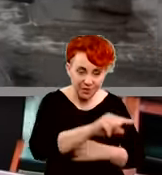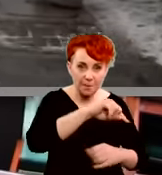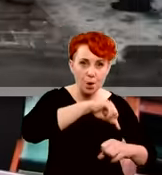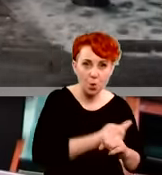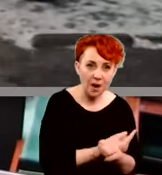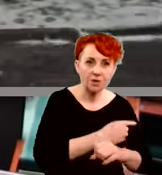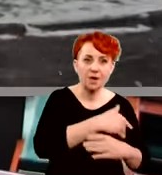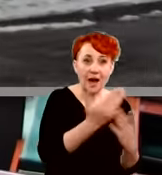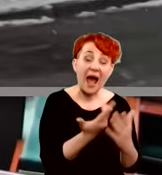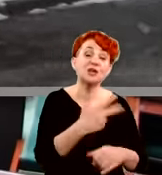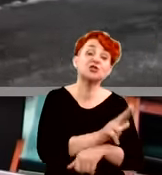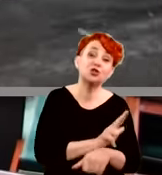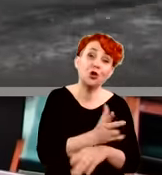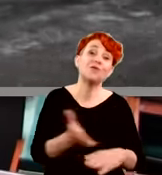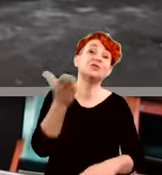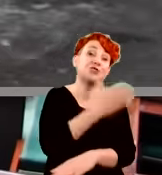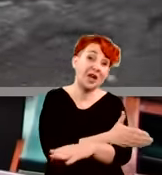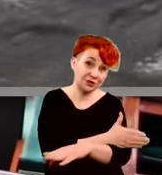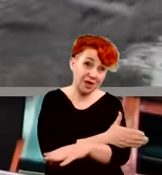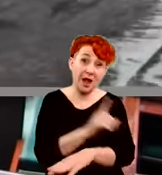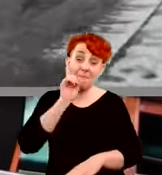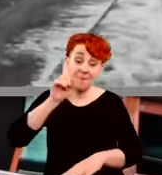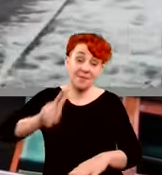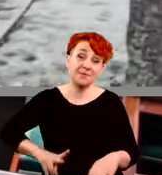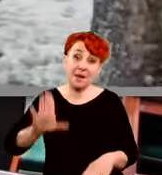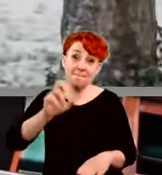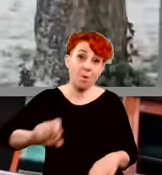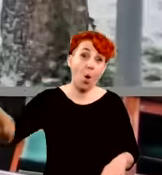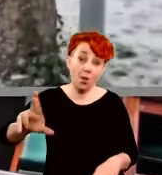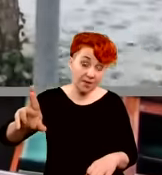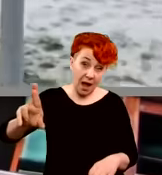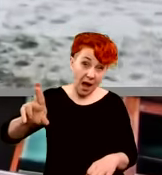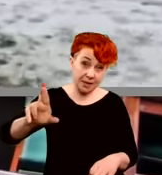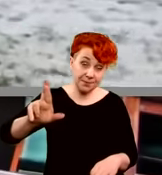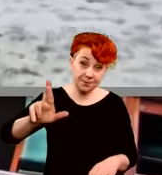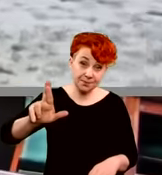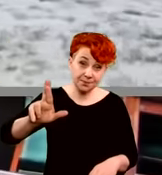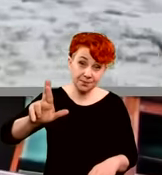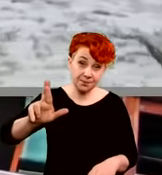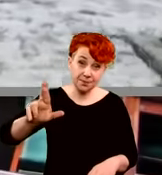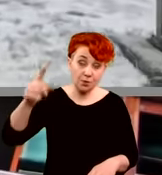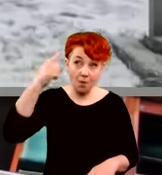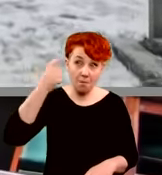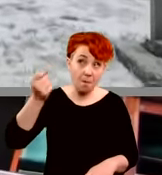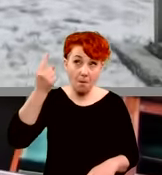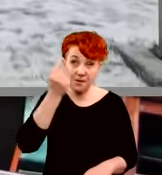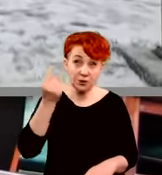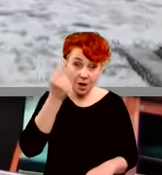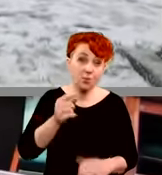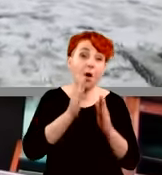3 godziny wcześniej, przed tym jak pan minister Bodnar doszedł do tych przełomowych wniosków, to poprosił